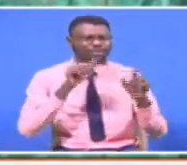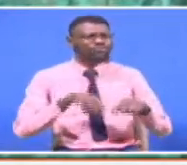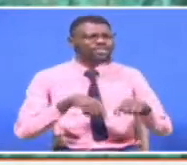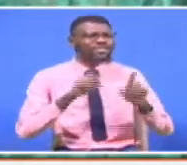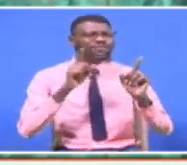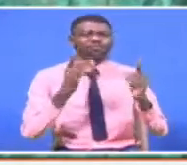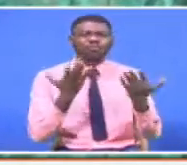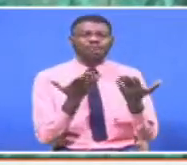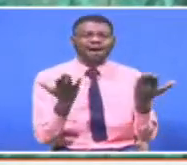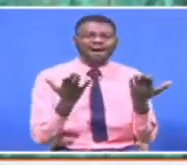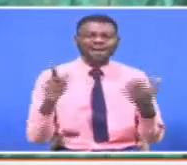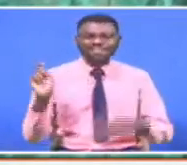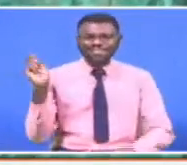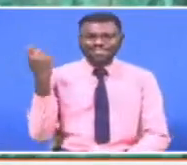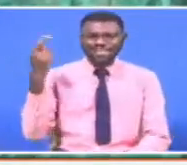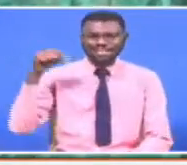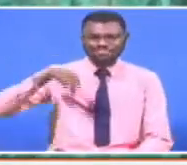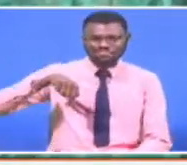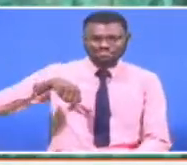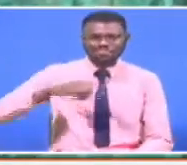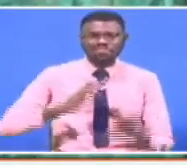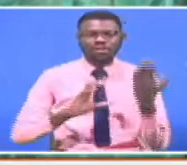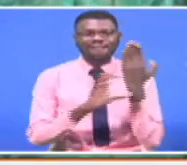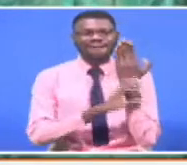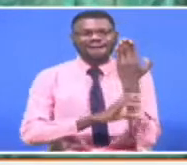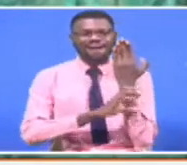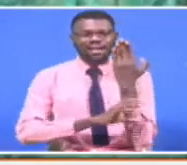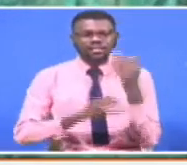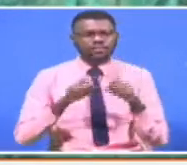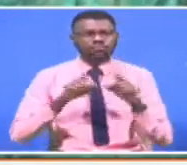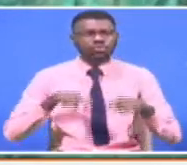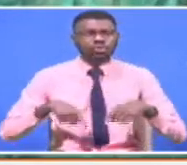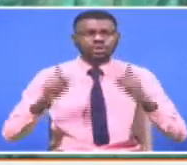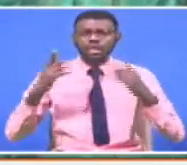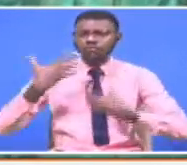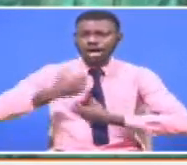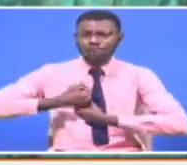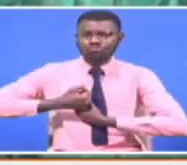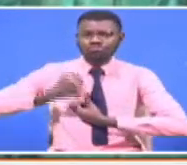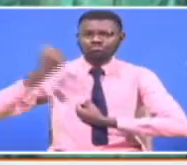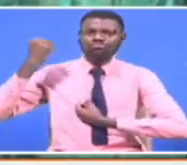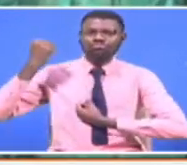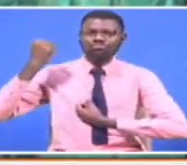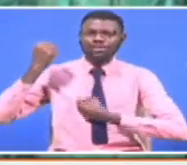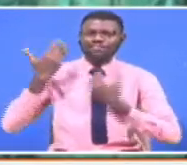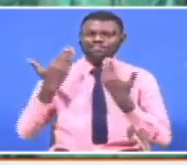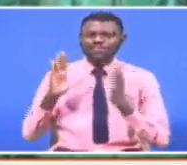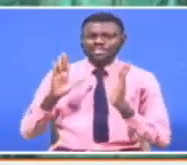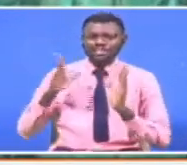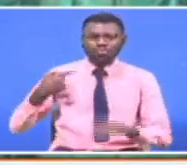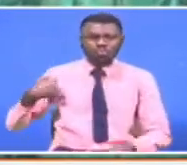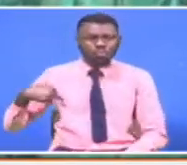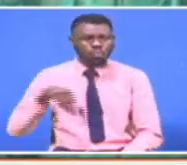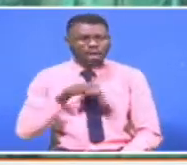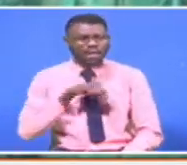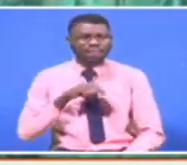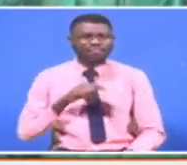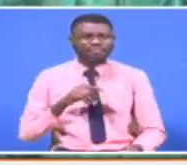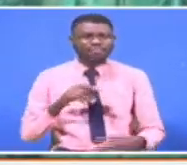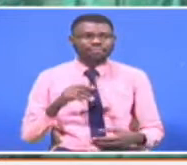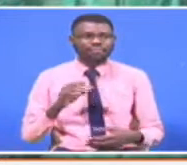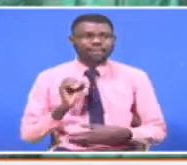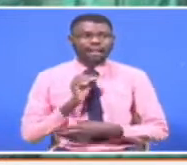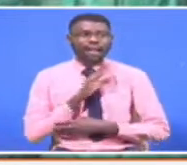of the Republic of Kenya. Ambao ulipewa kisu. Sisi hata kama tunapiga kelele